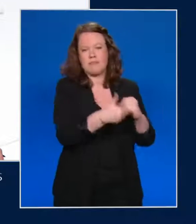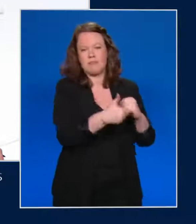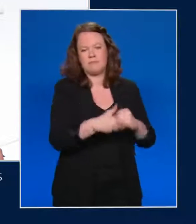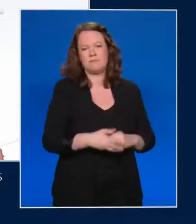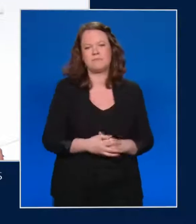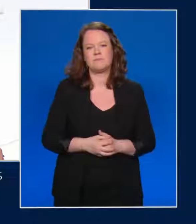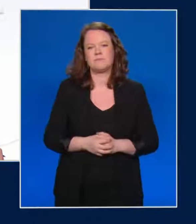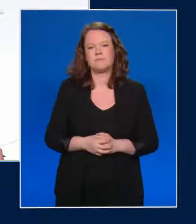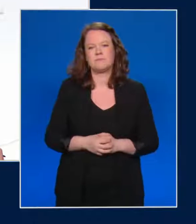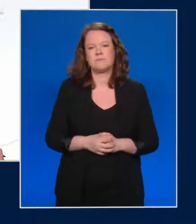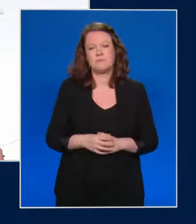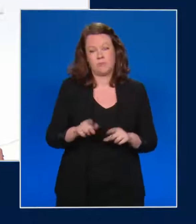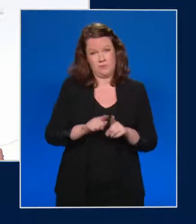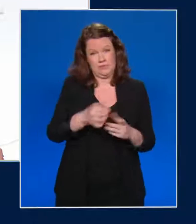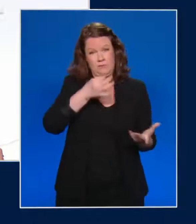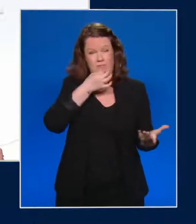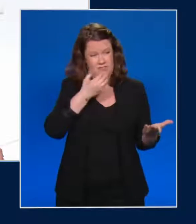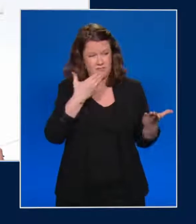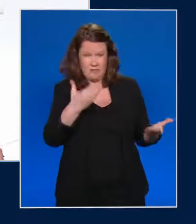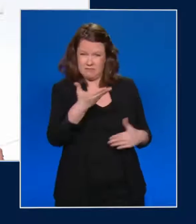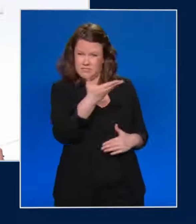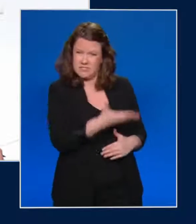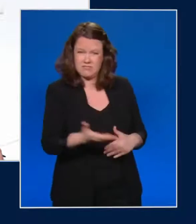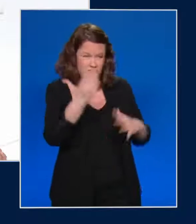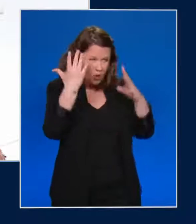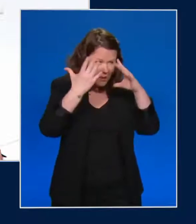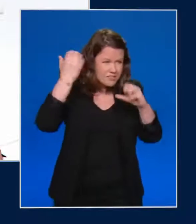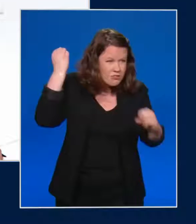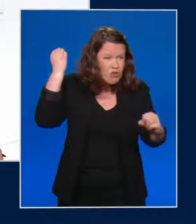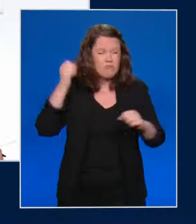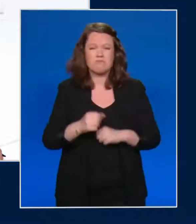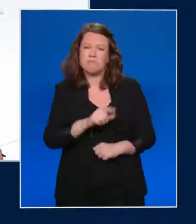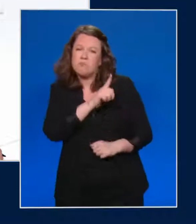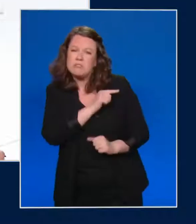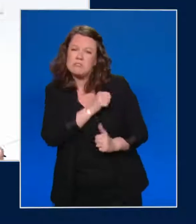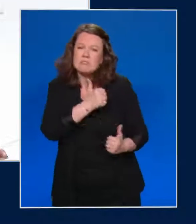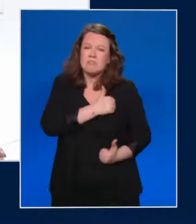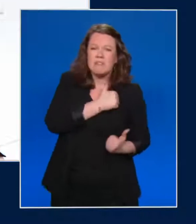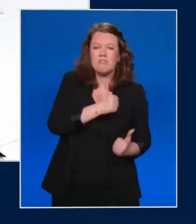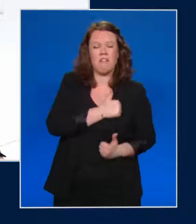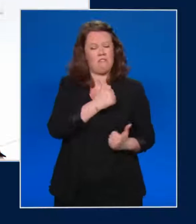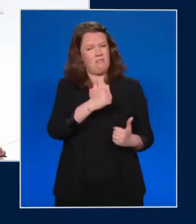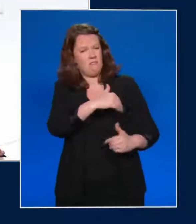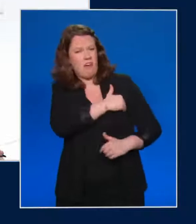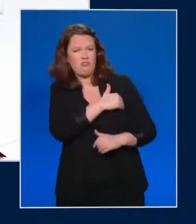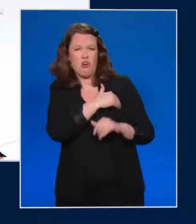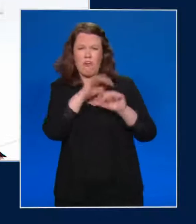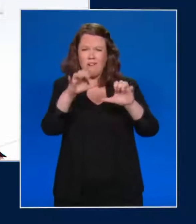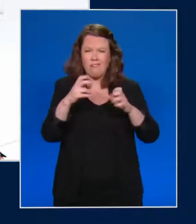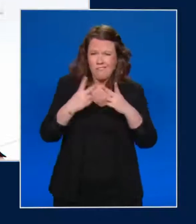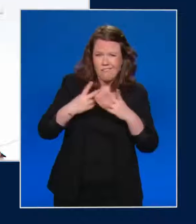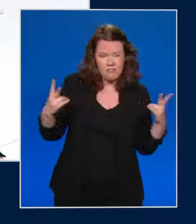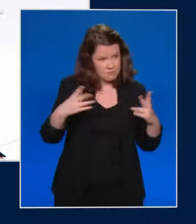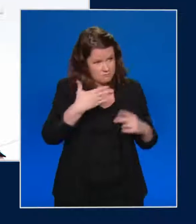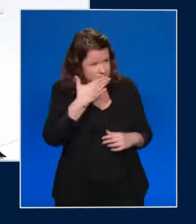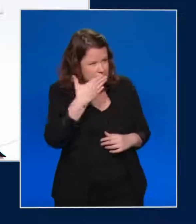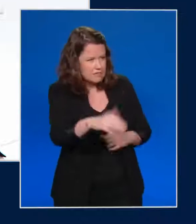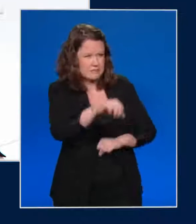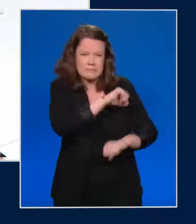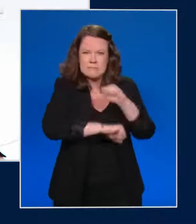l'ensemble des diplomates policiers militaires et agents de l'état qui continue de mener cet effort et prennent en